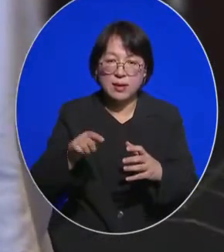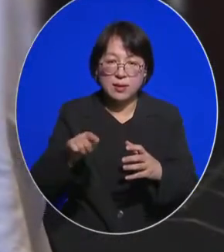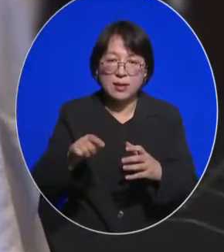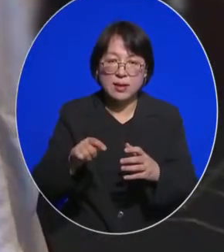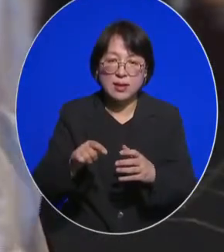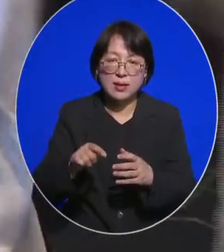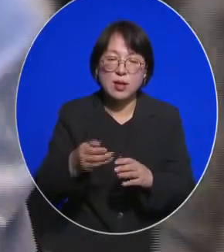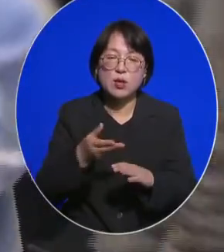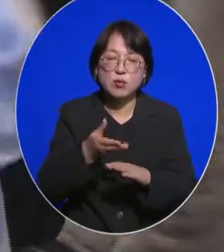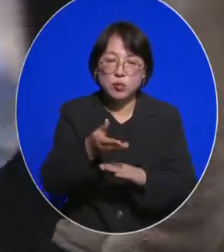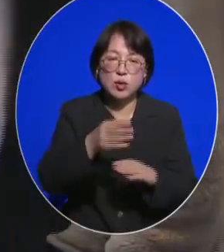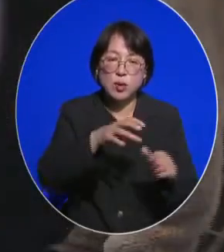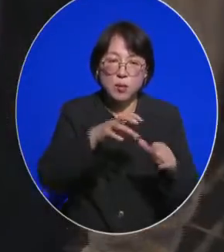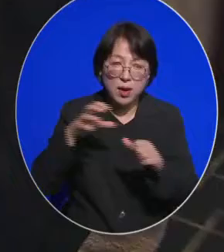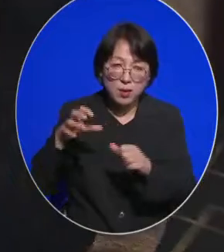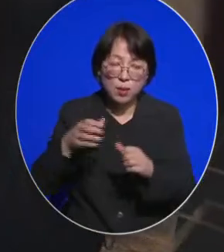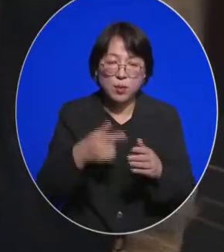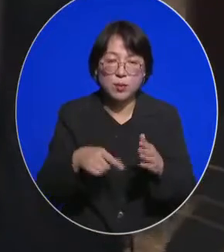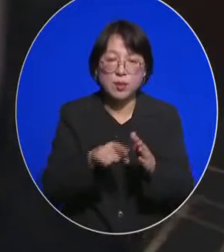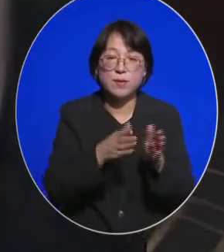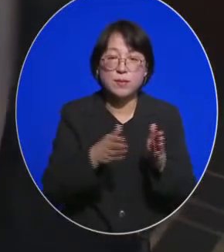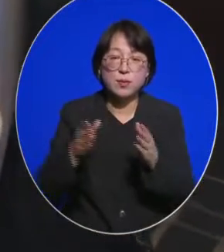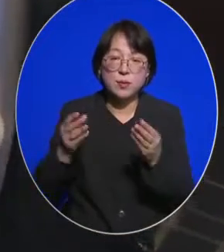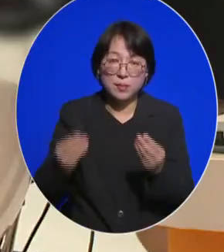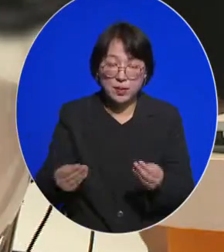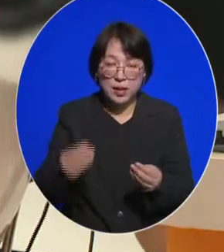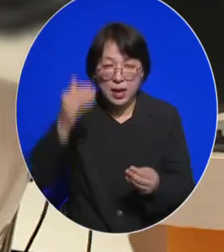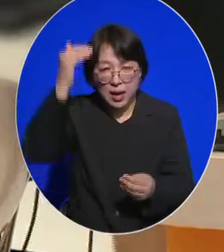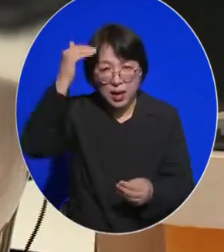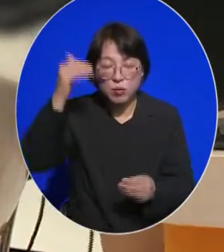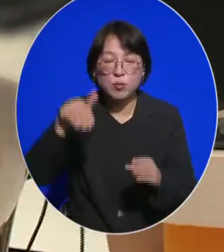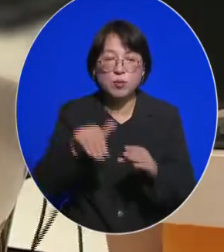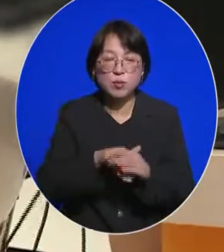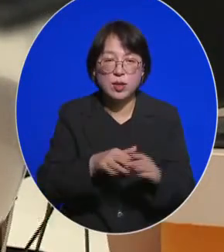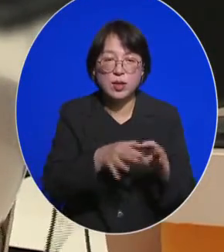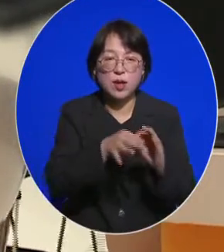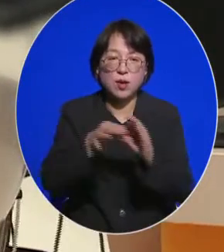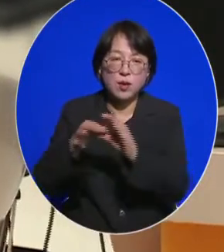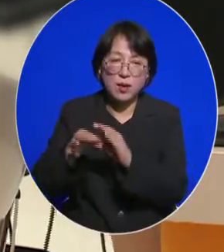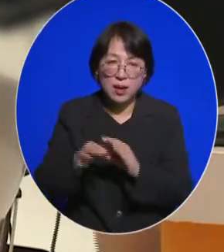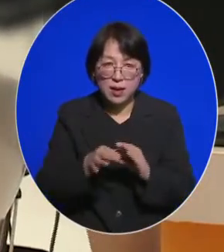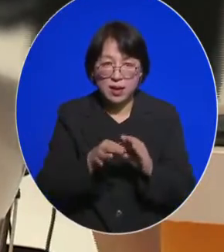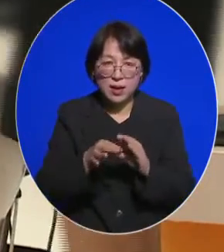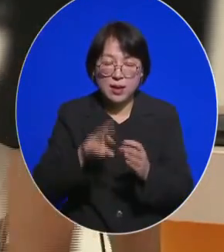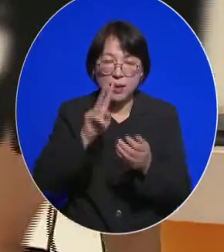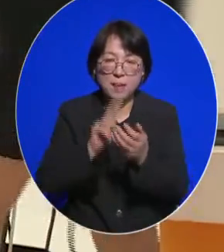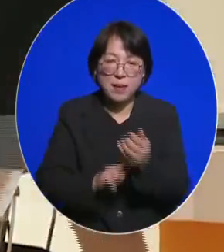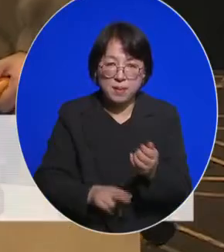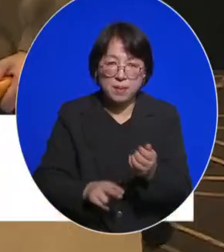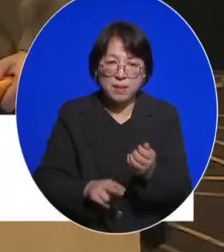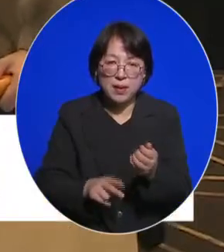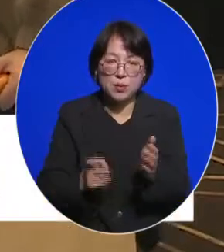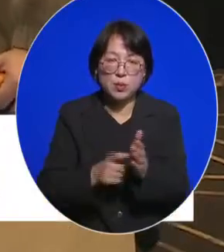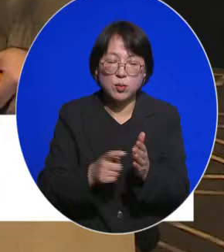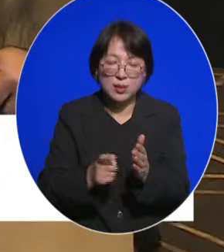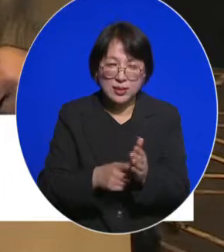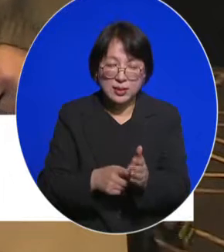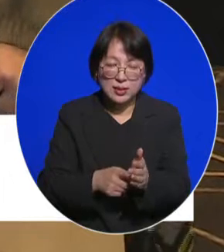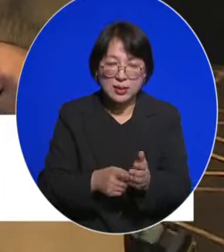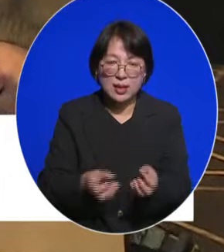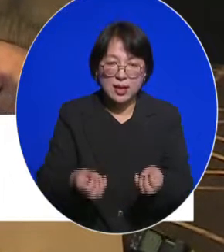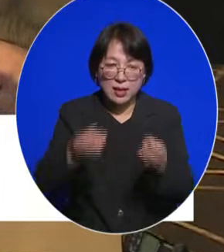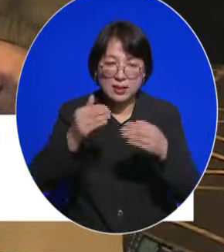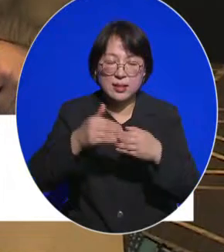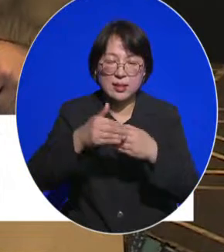오는 15일부터 열리는 행사 기간 한류 콘텐츠와 연계한 국내 제품의 판촉 행사가 진행됩니다. 국내 기업